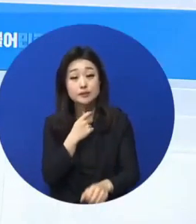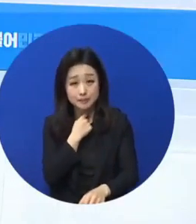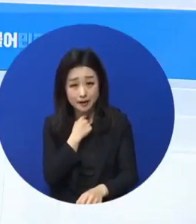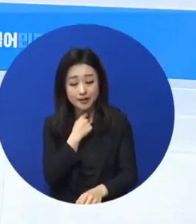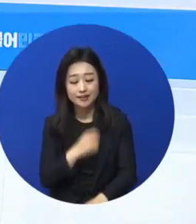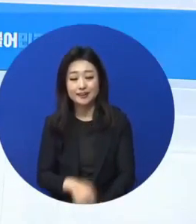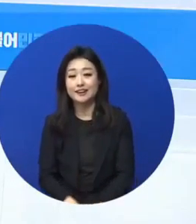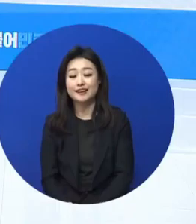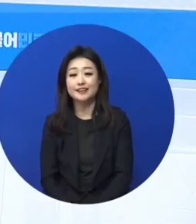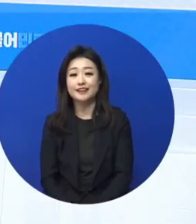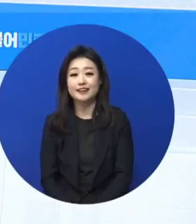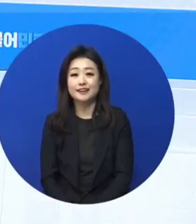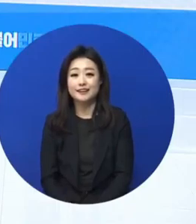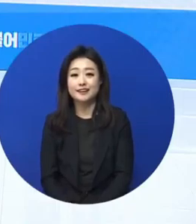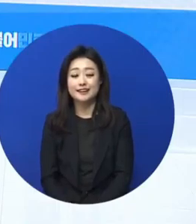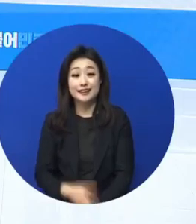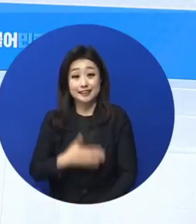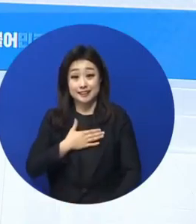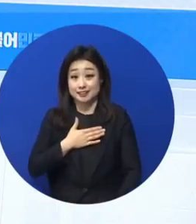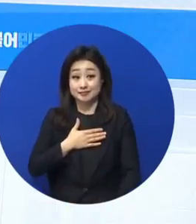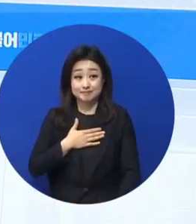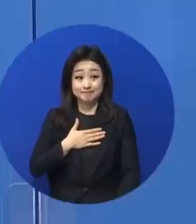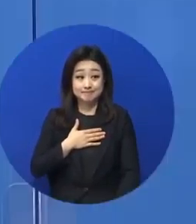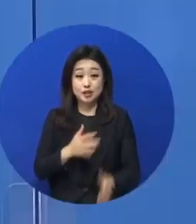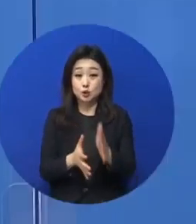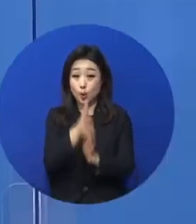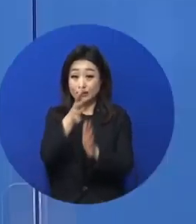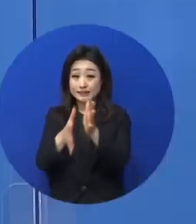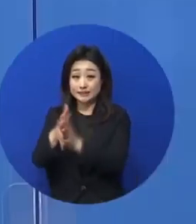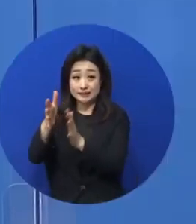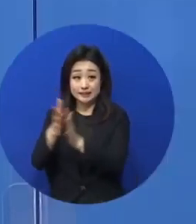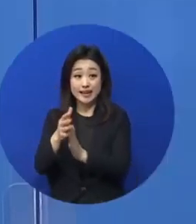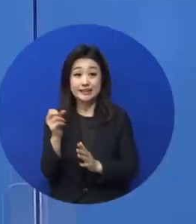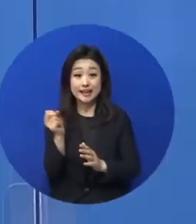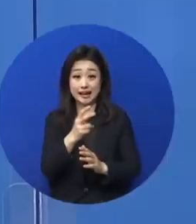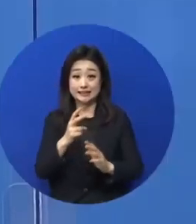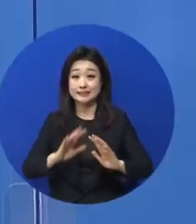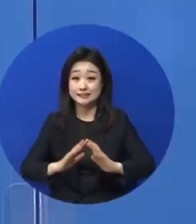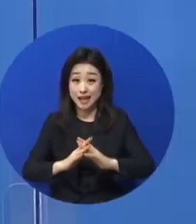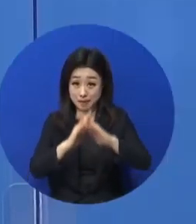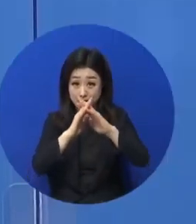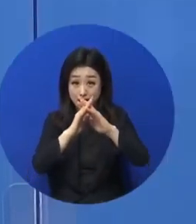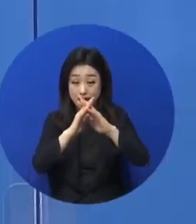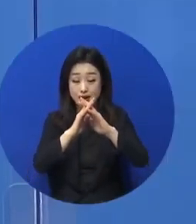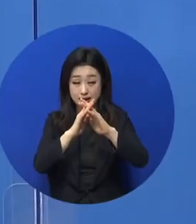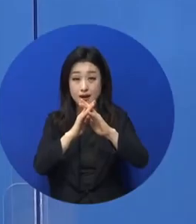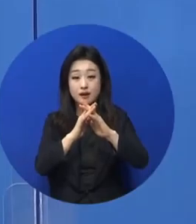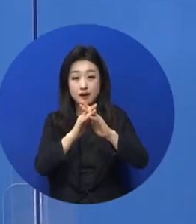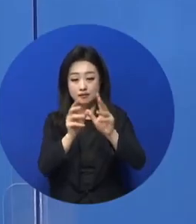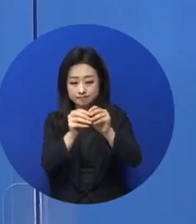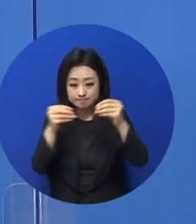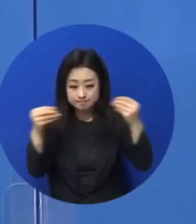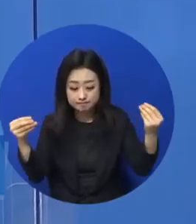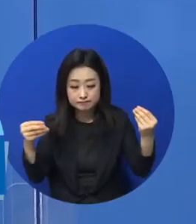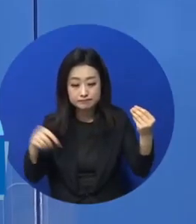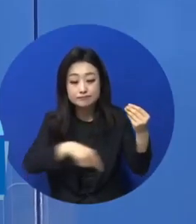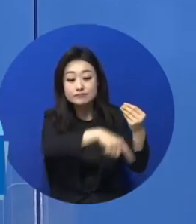답변해 주시겠습니까? 저는 도시의 재개발은 그곳 살고 있는 사람들의 행복을 기준으로 해야 된다고 생각을